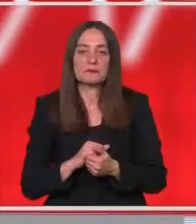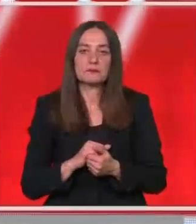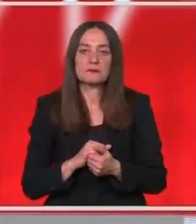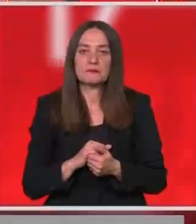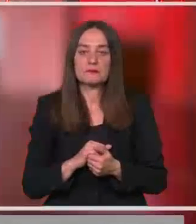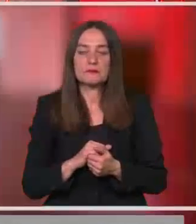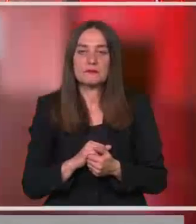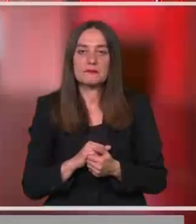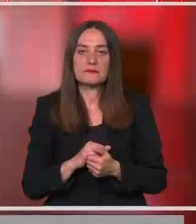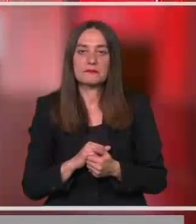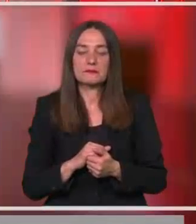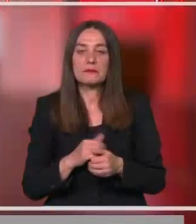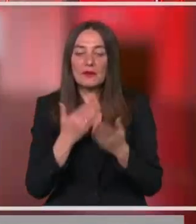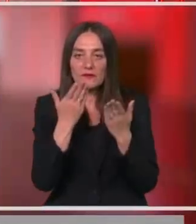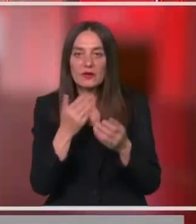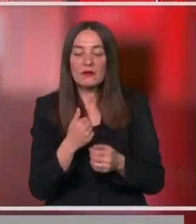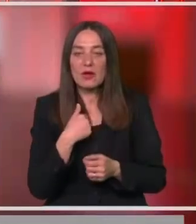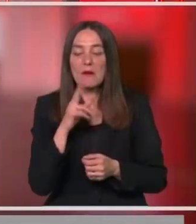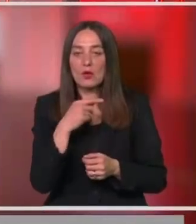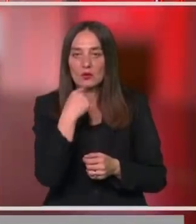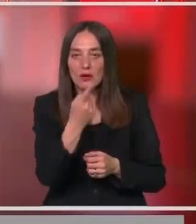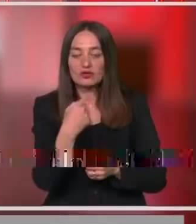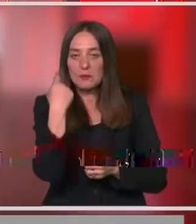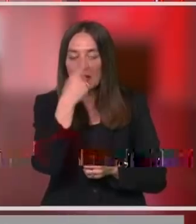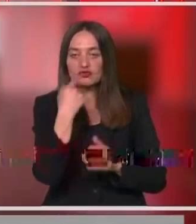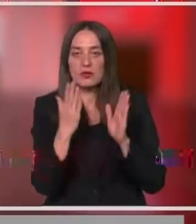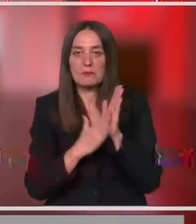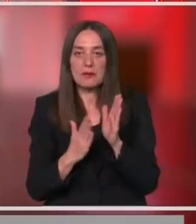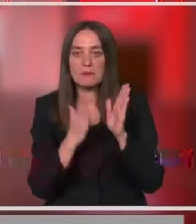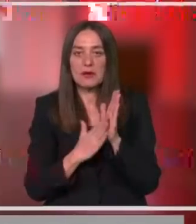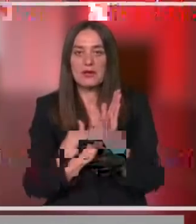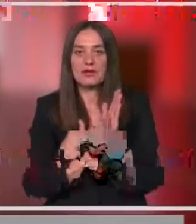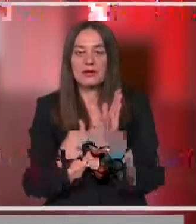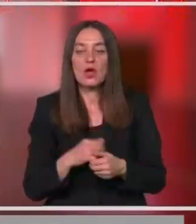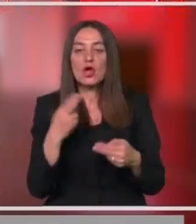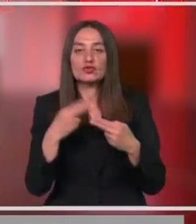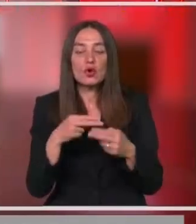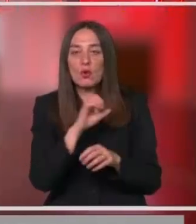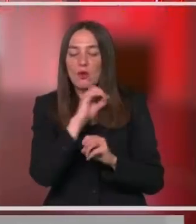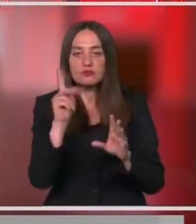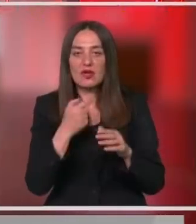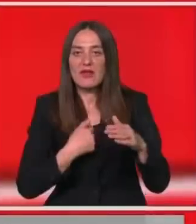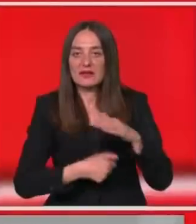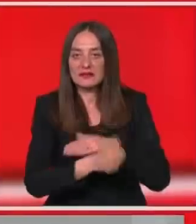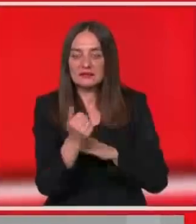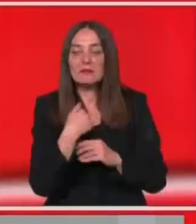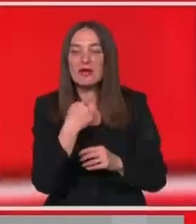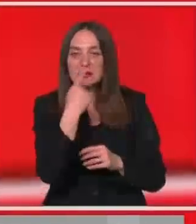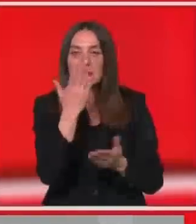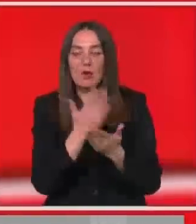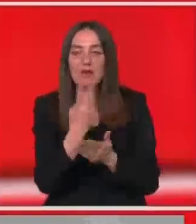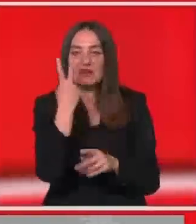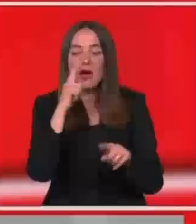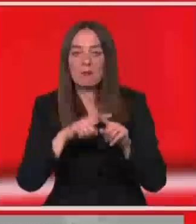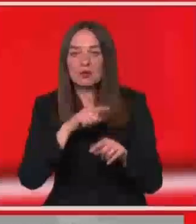Vi? Ja mogu da kažem, evo, ličnim primjerom, skoro da uopšte ne izlazim. Rekao sam, bio sam dva